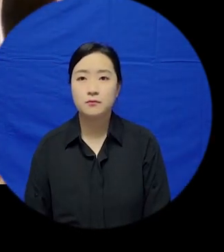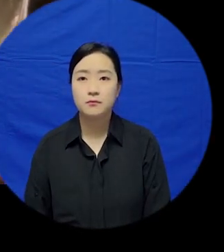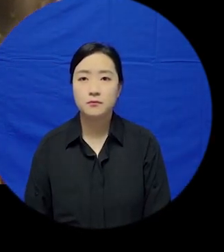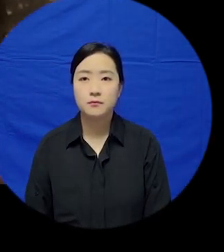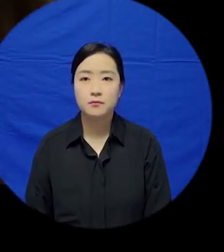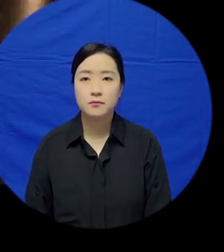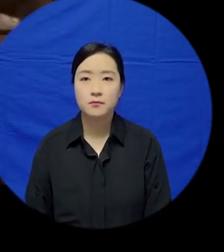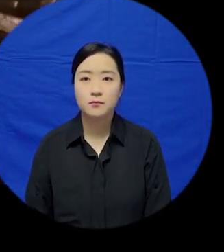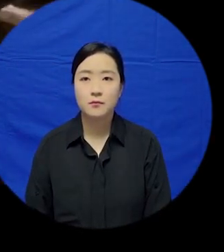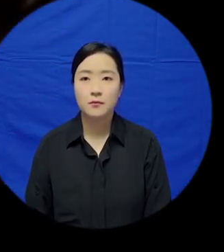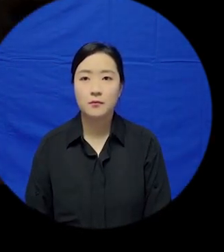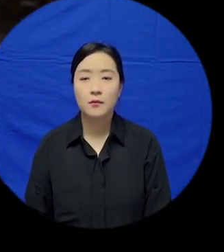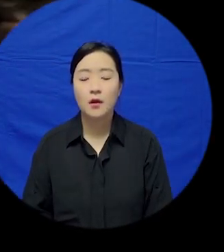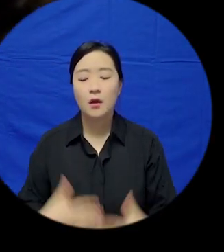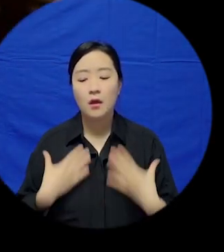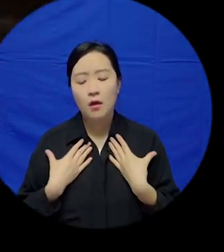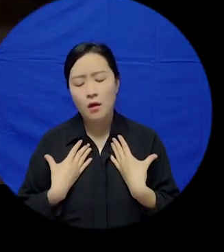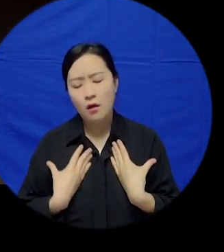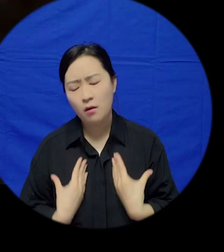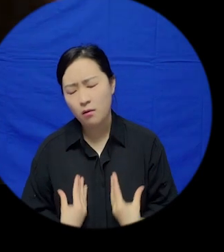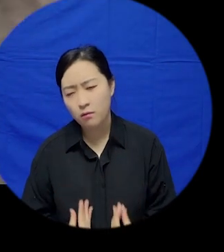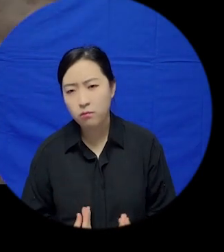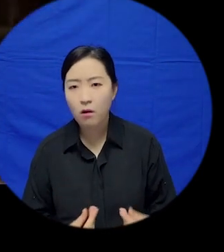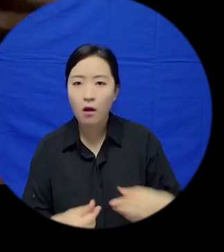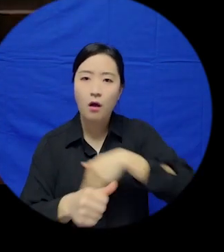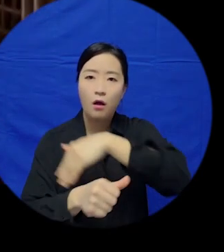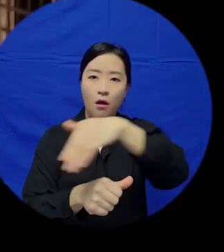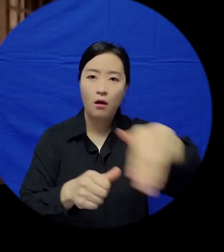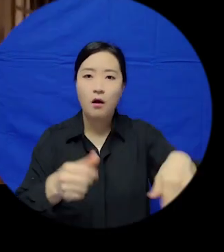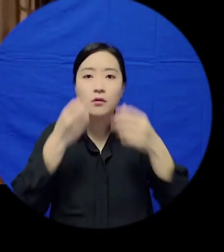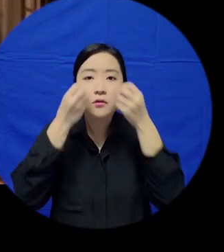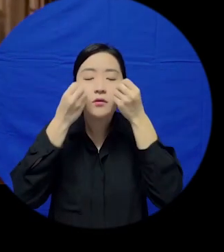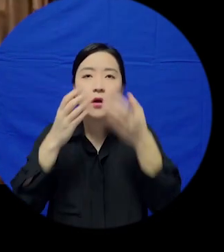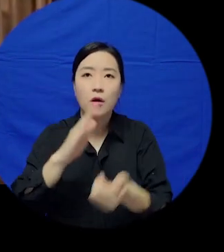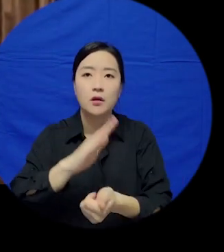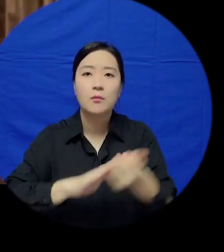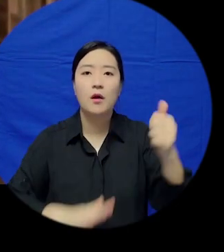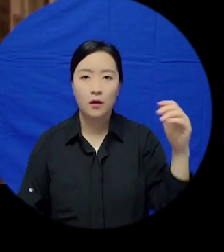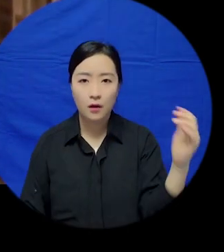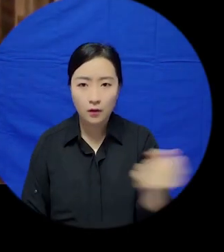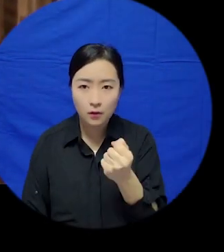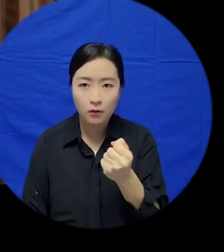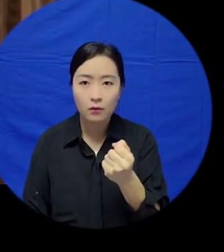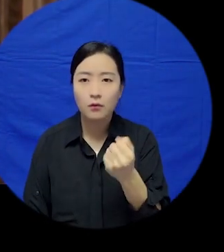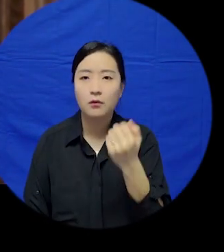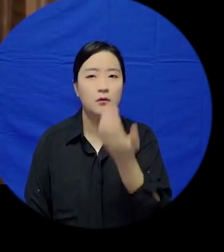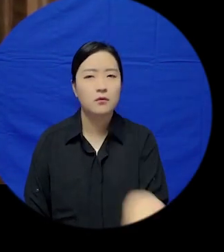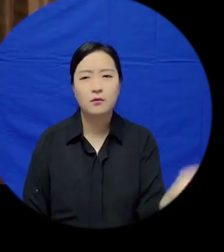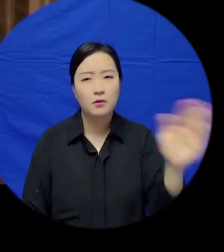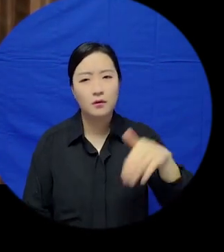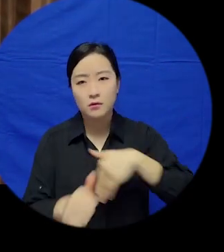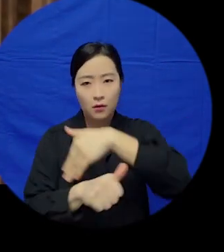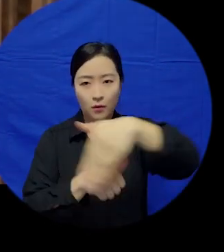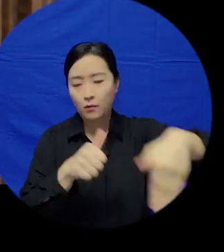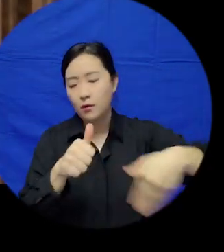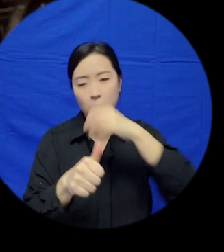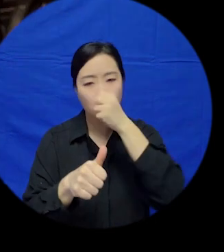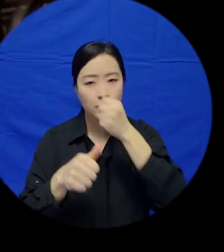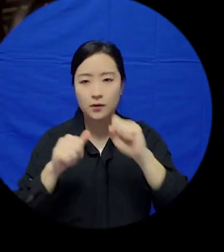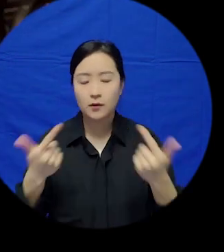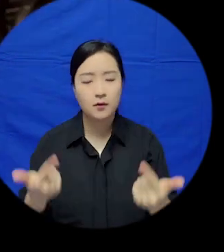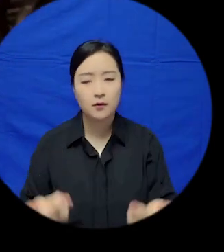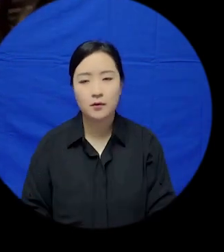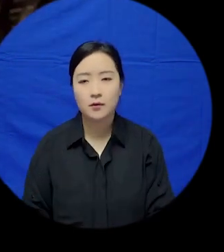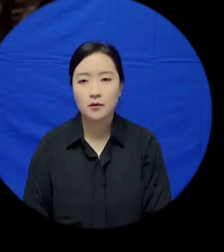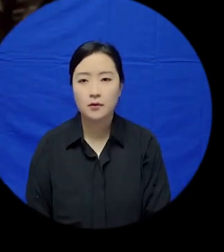절망 속에서도 품었던 새로운 희망. 그러나 현실은 녹록지 않았습니다.